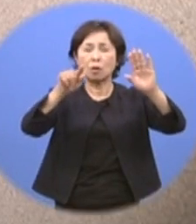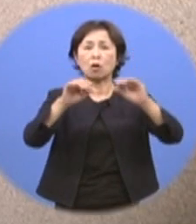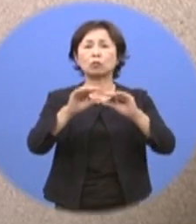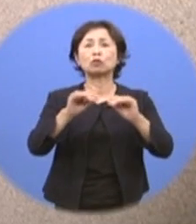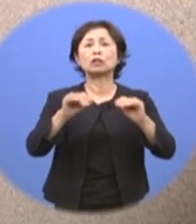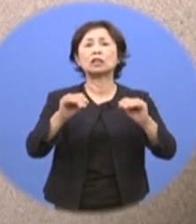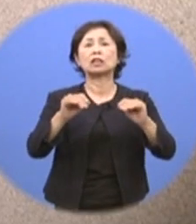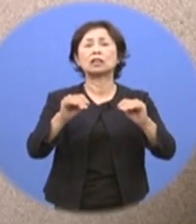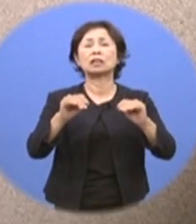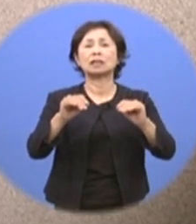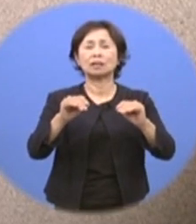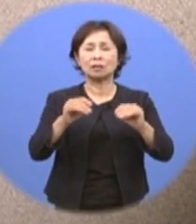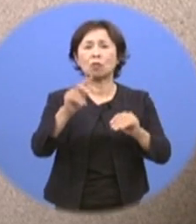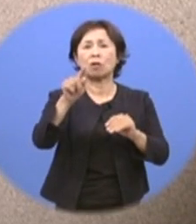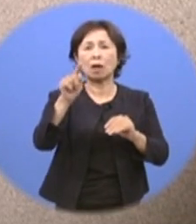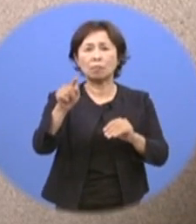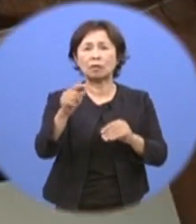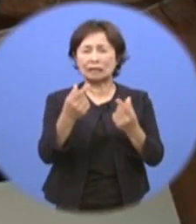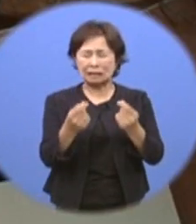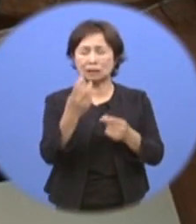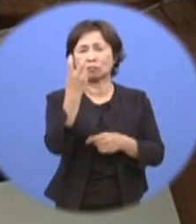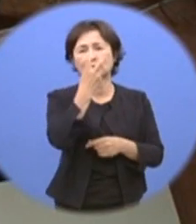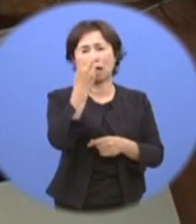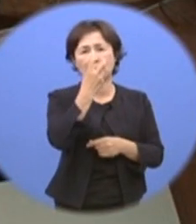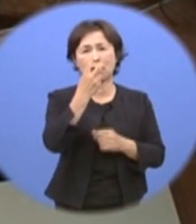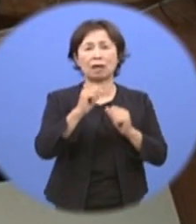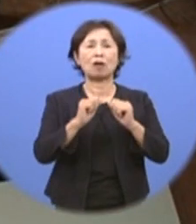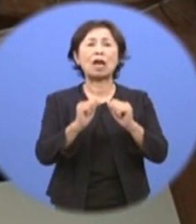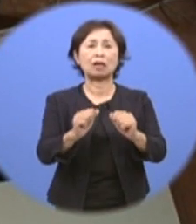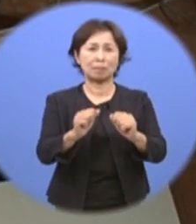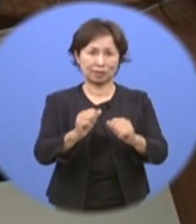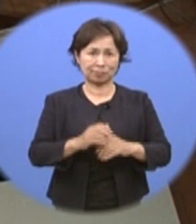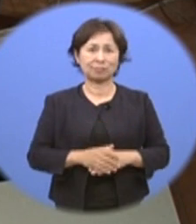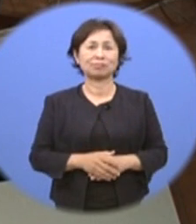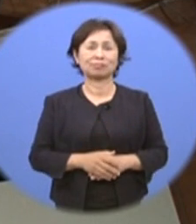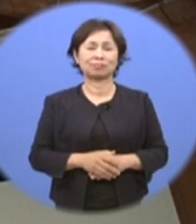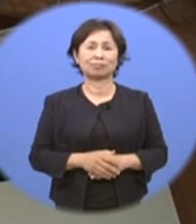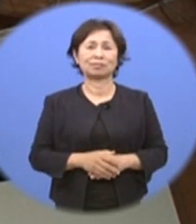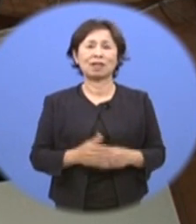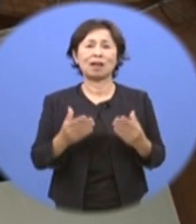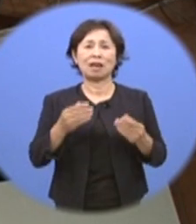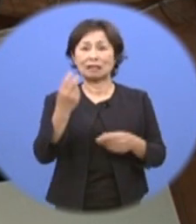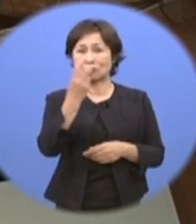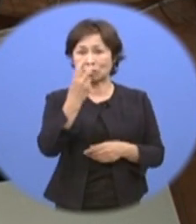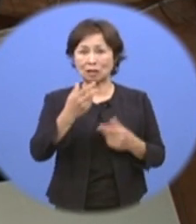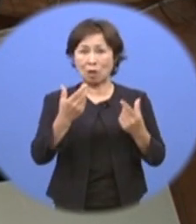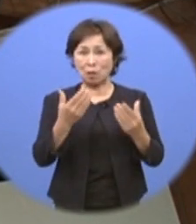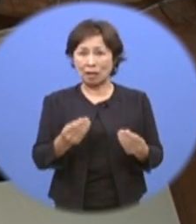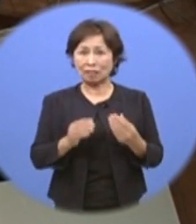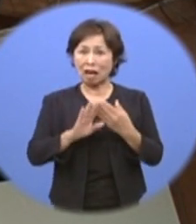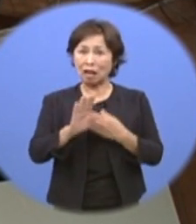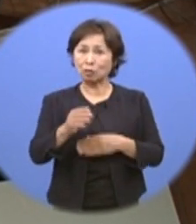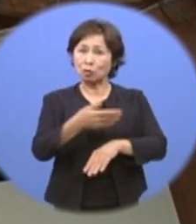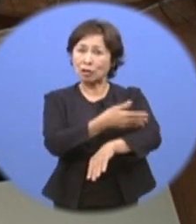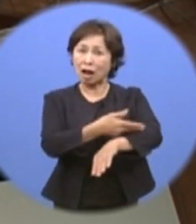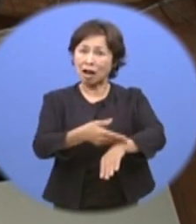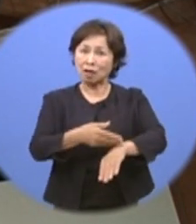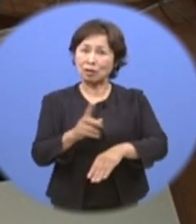、こういうところも全て調査いたします。 調査が終わった後の流れを教えてください